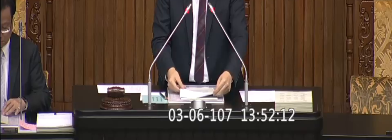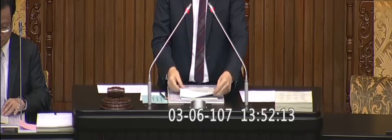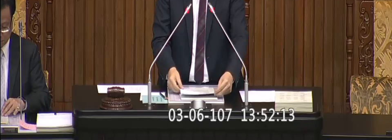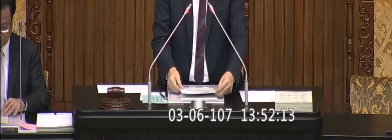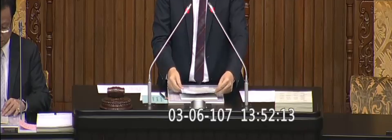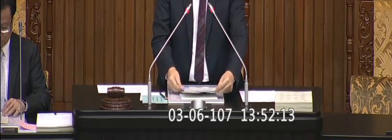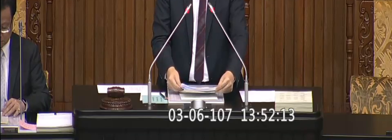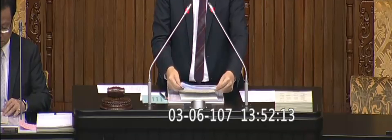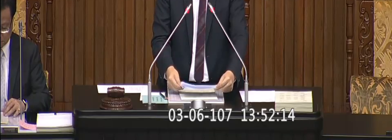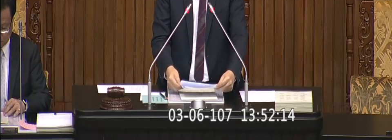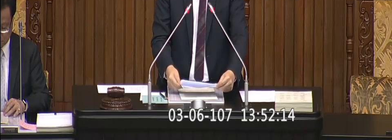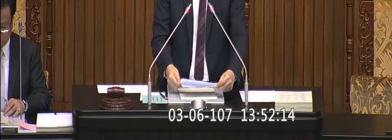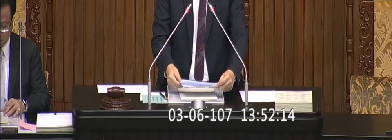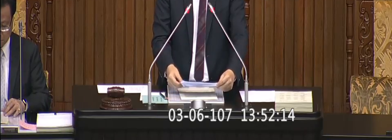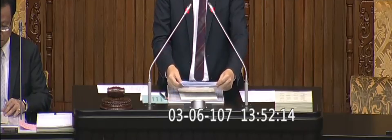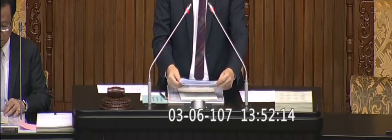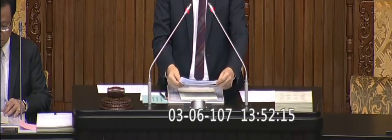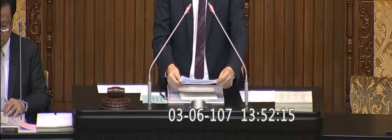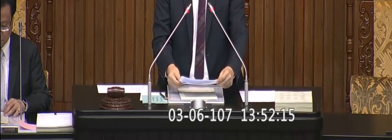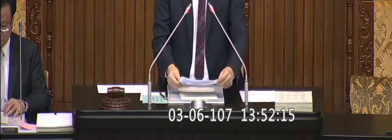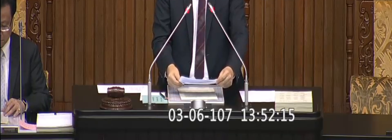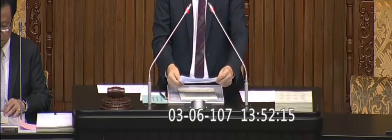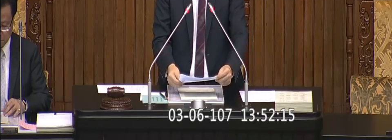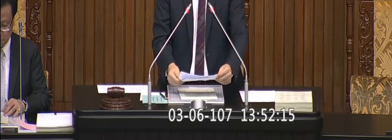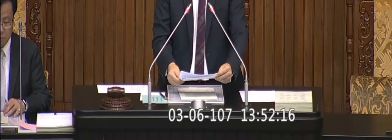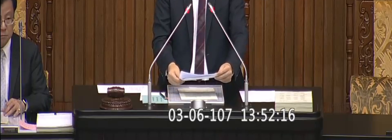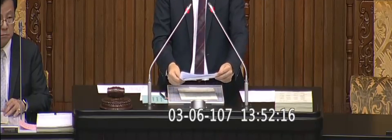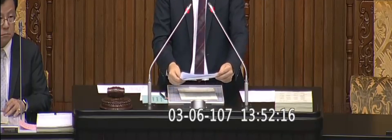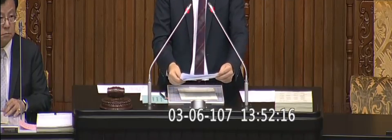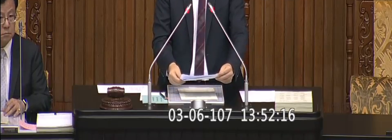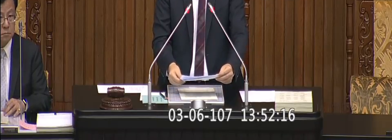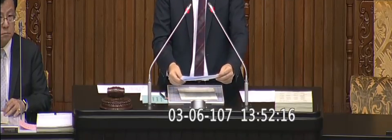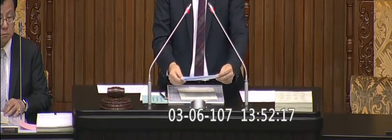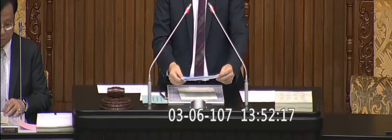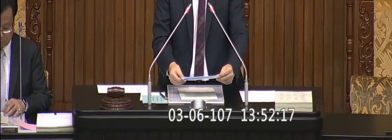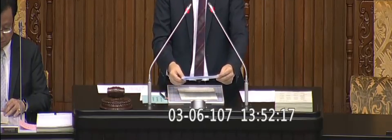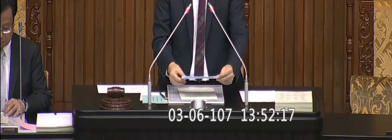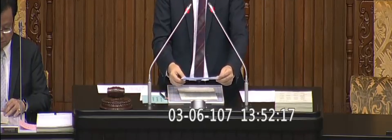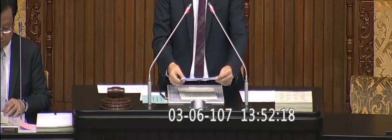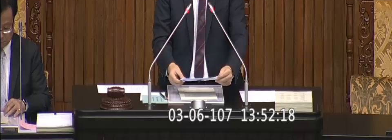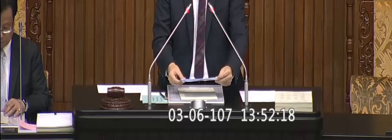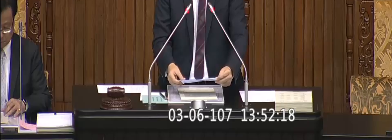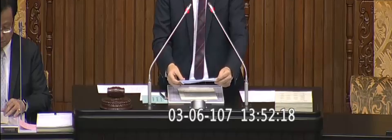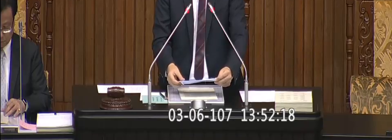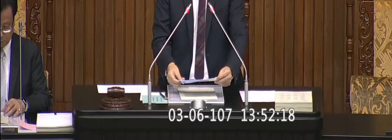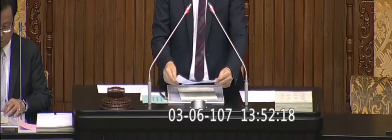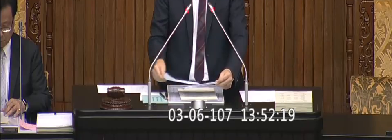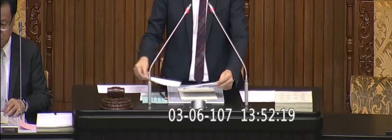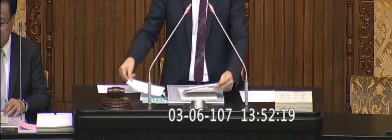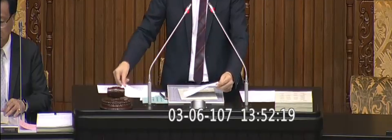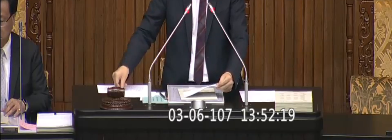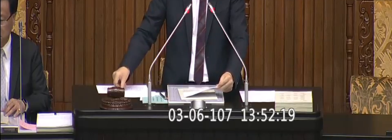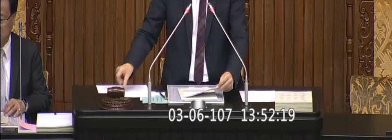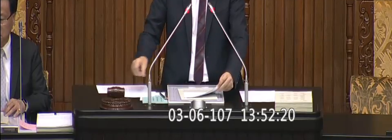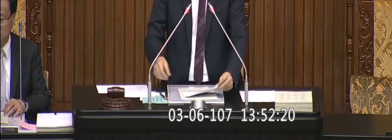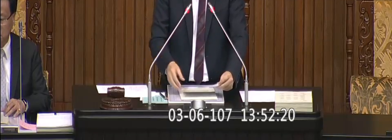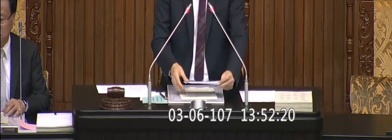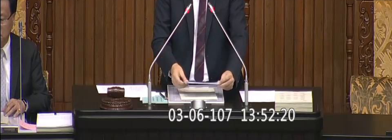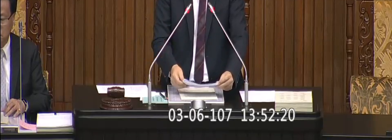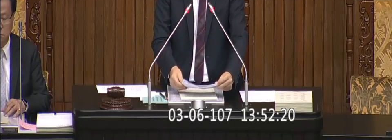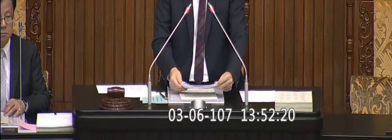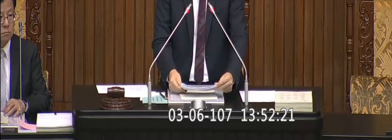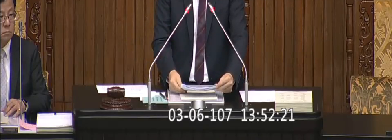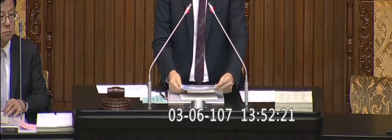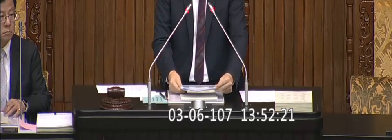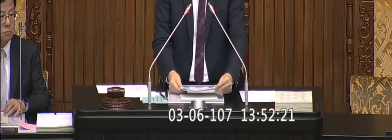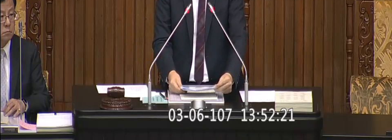本院委员陈欧博等15人提案做如下决议，函请行政院处，请院会有异议，没有异议，我们就